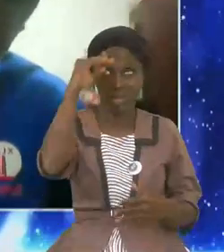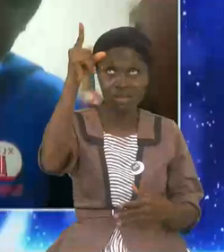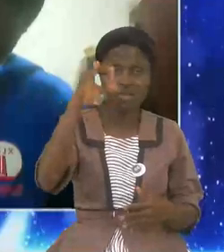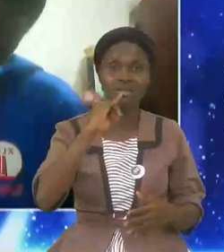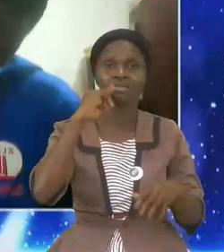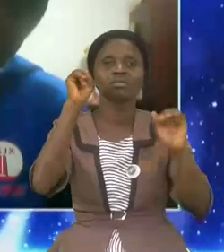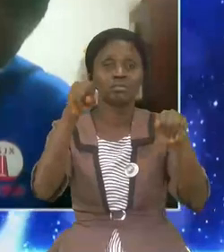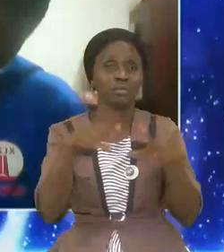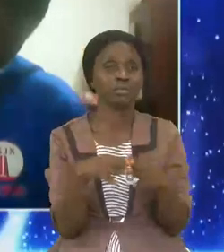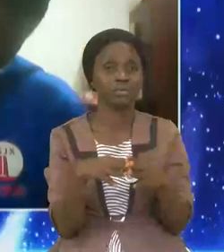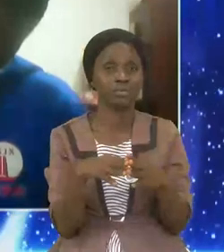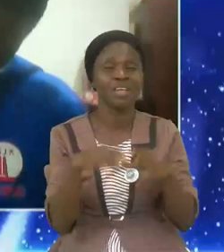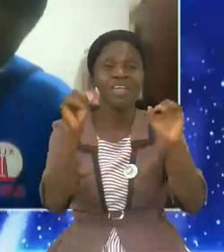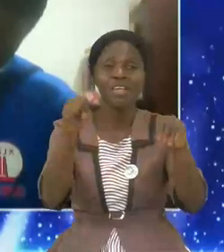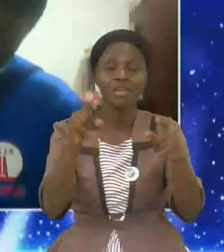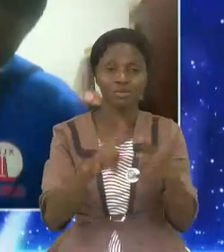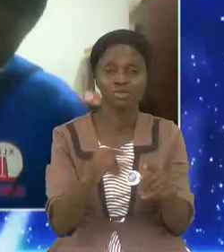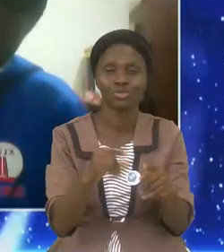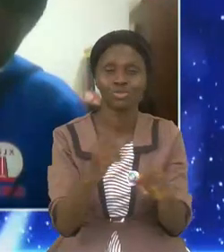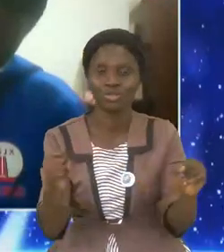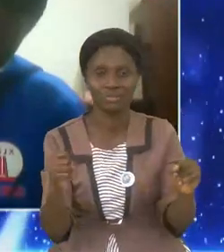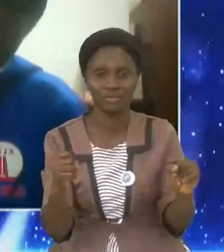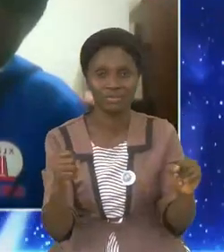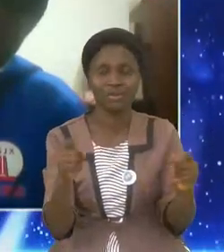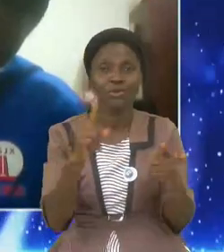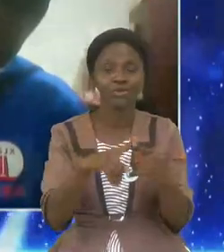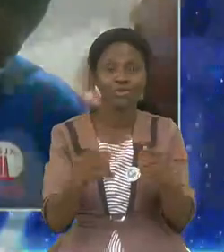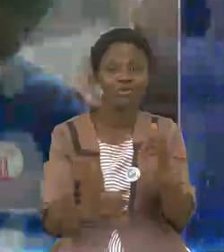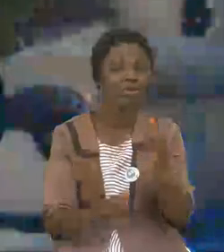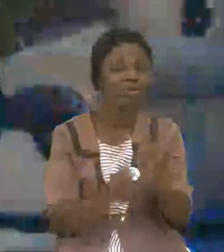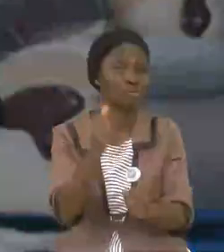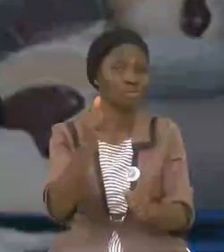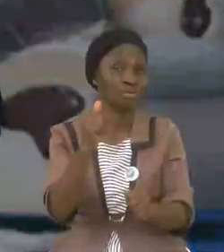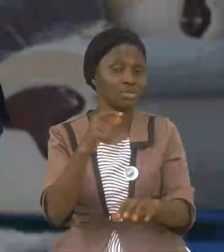sauver jusqu'aux circonstances extrêmes de la vie.